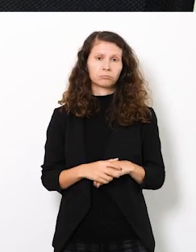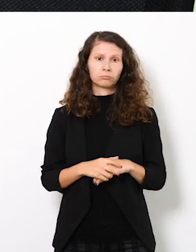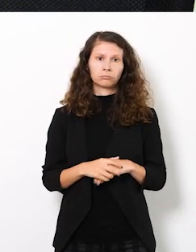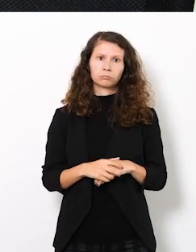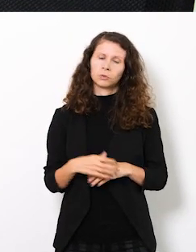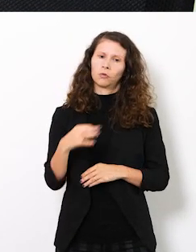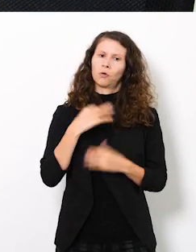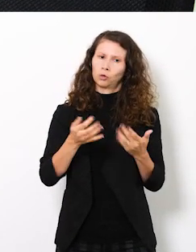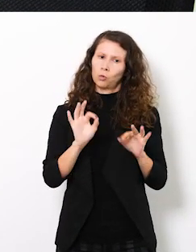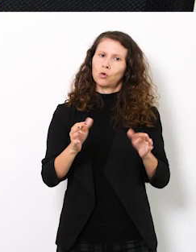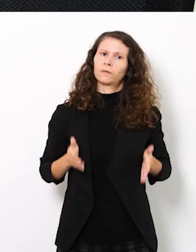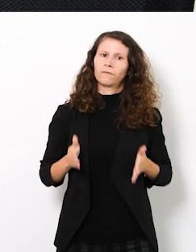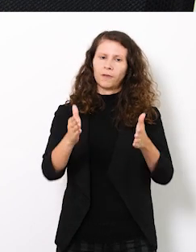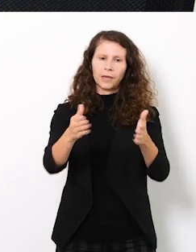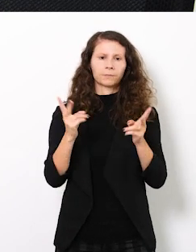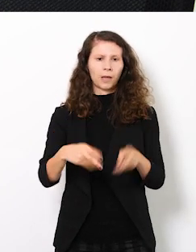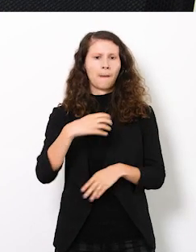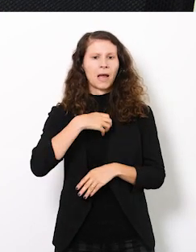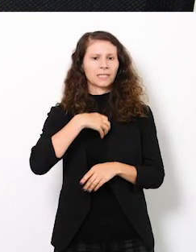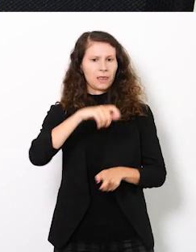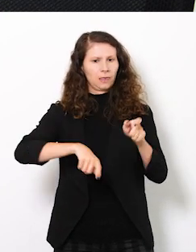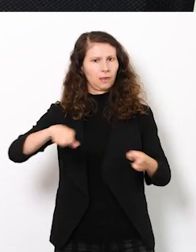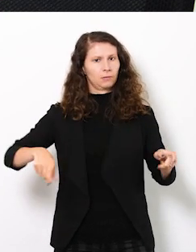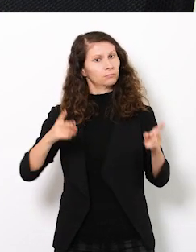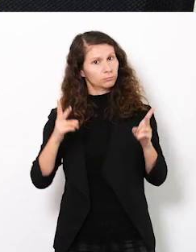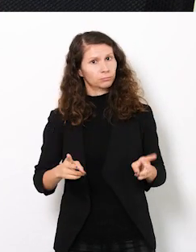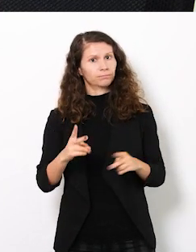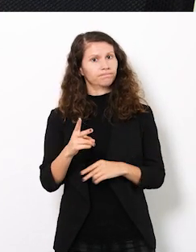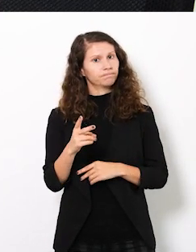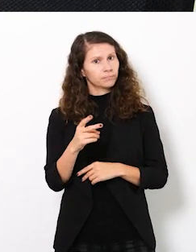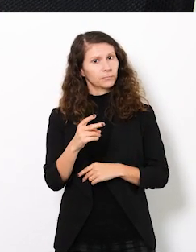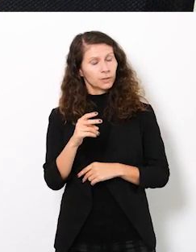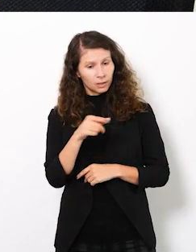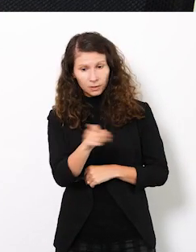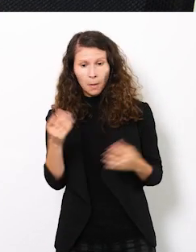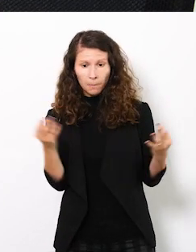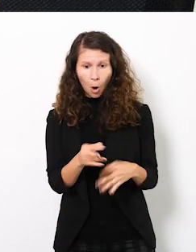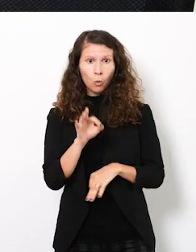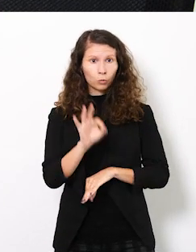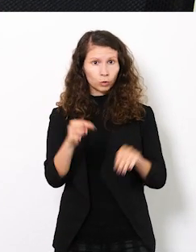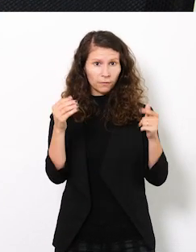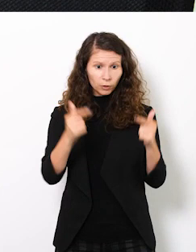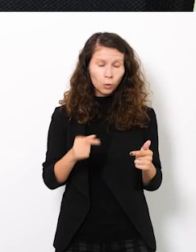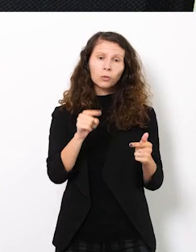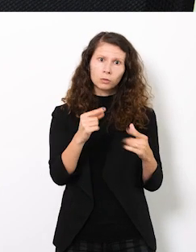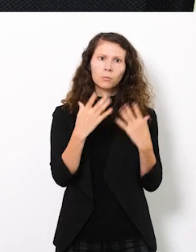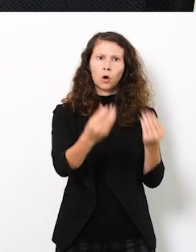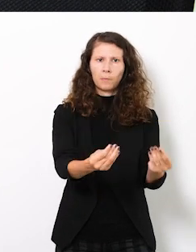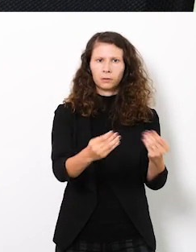guter Weg, um eben wirklich den Patientinnen und Patienten vor allem das zugutekommen zu lassen, was sie brauchen, um eine gute Versorgung zu haben und nicht